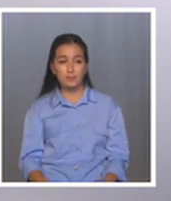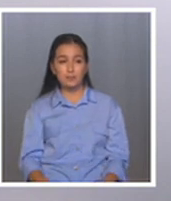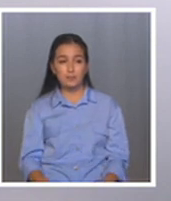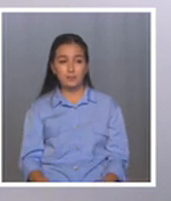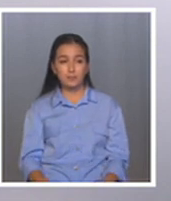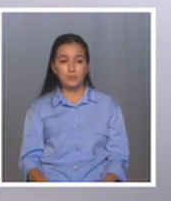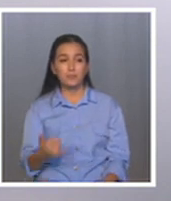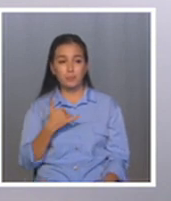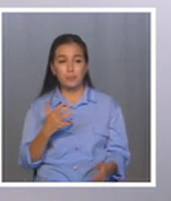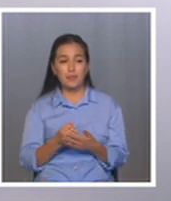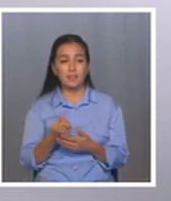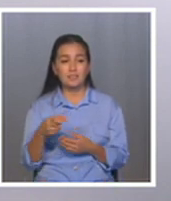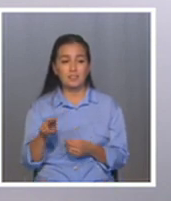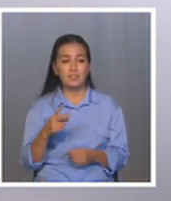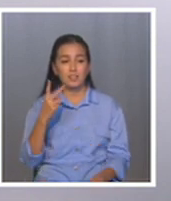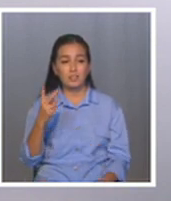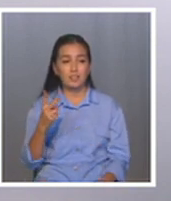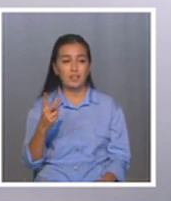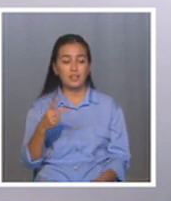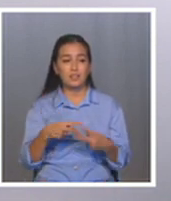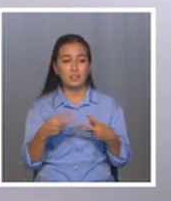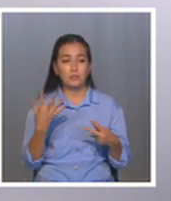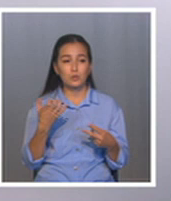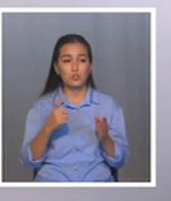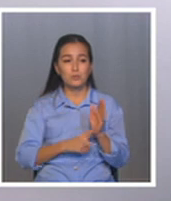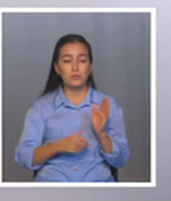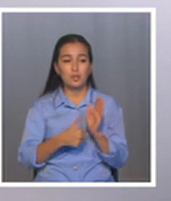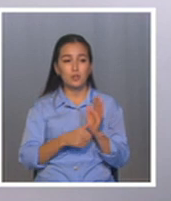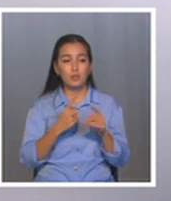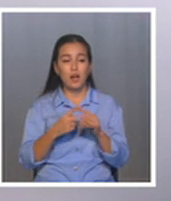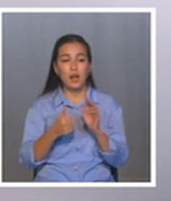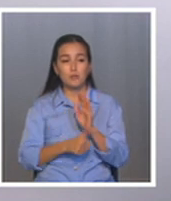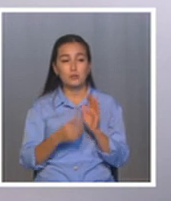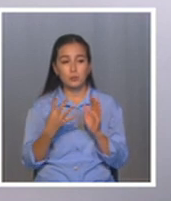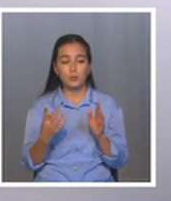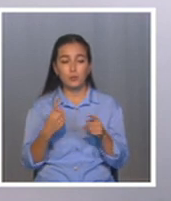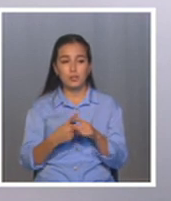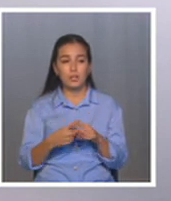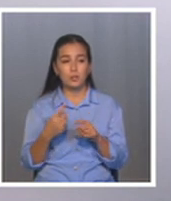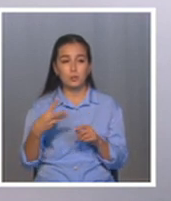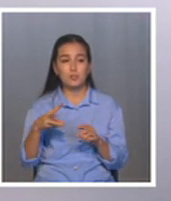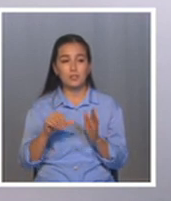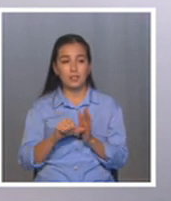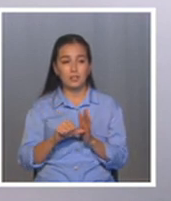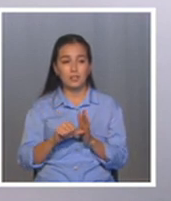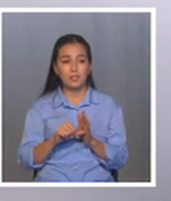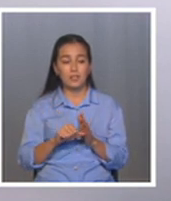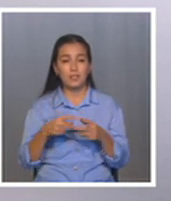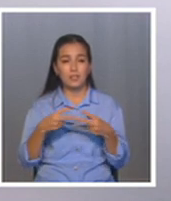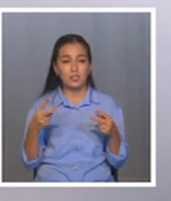Сонда D квадрат тең 576 қосылған 64 қосылған 36 тең